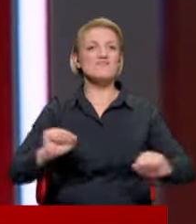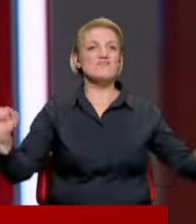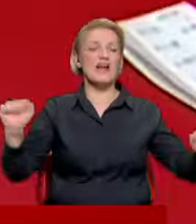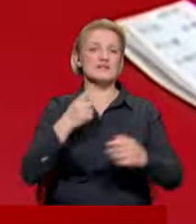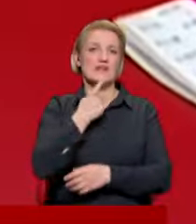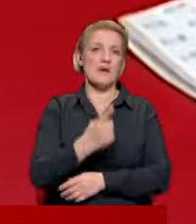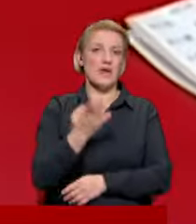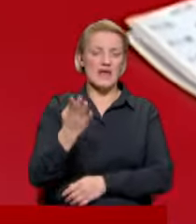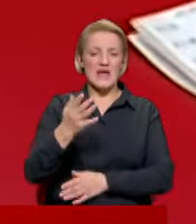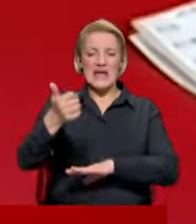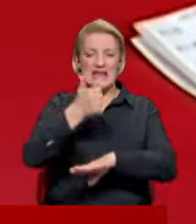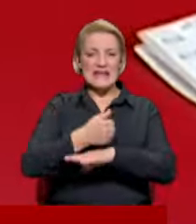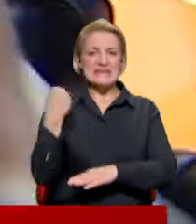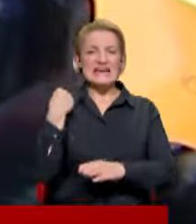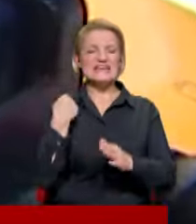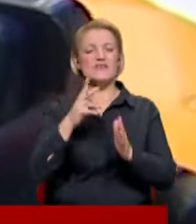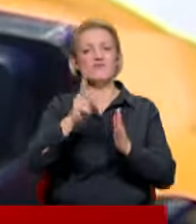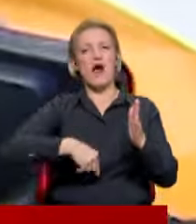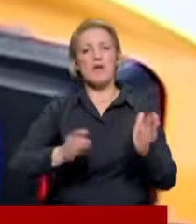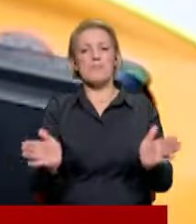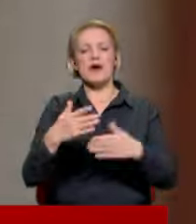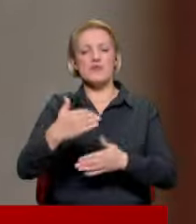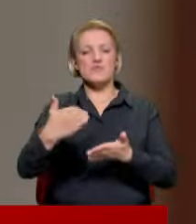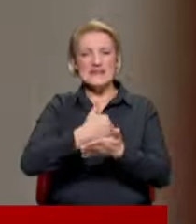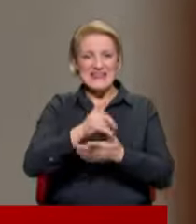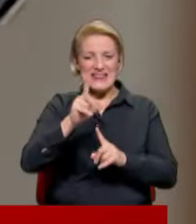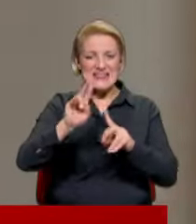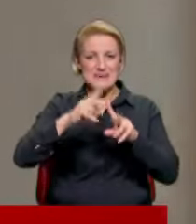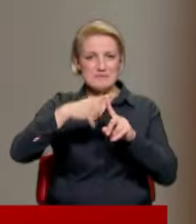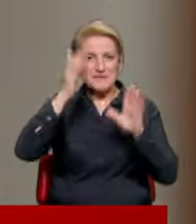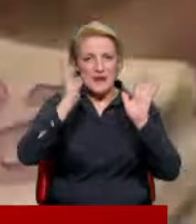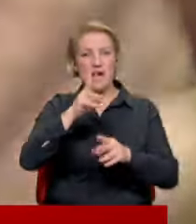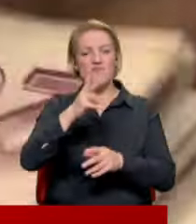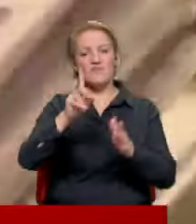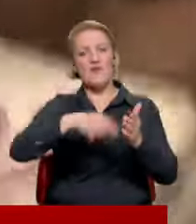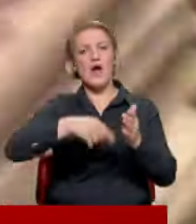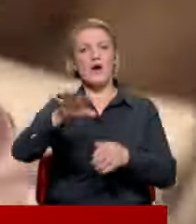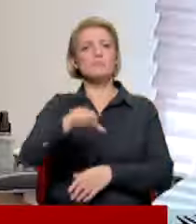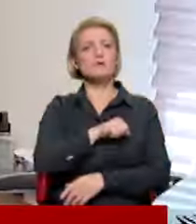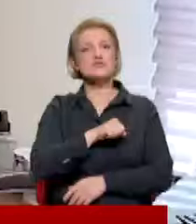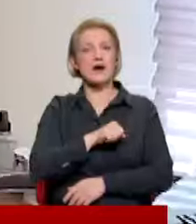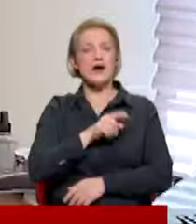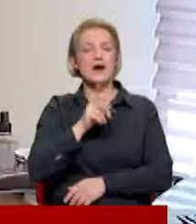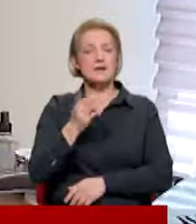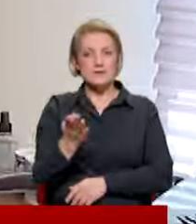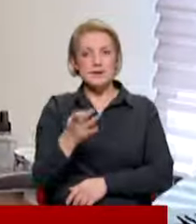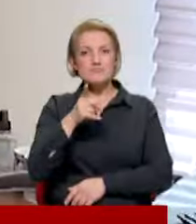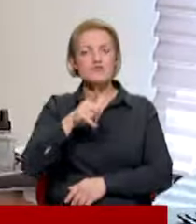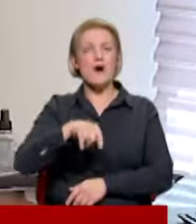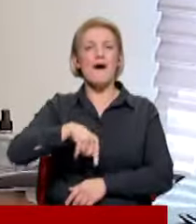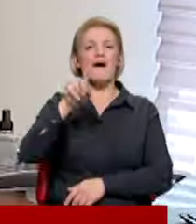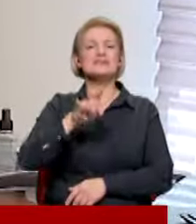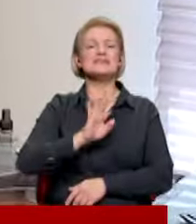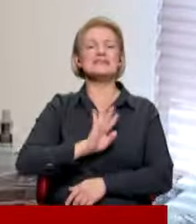itirafıdır iktidarın yeni Vergi paketi kredi kartı limitinden dahi vergi alınacak olması muhalefet Öfkeli bu harç değil haraç bu